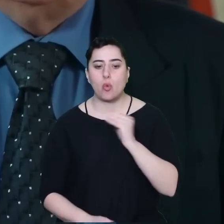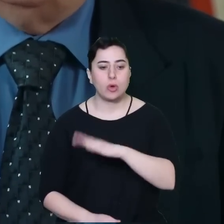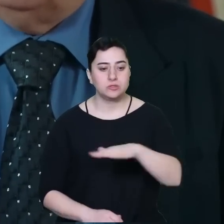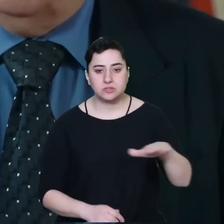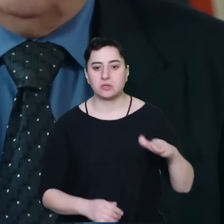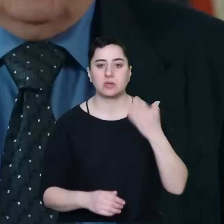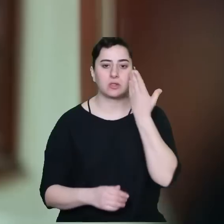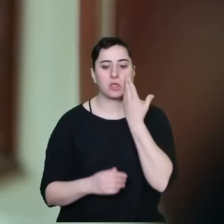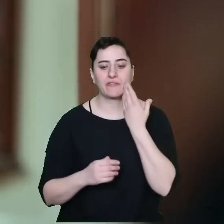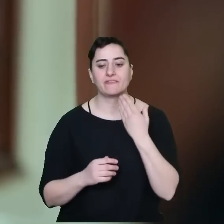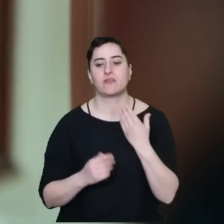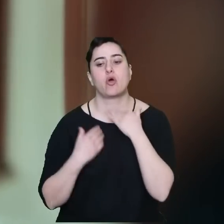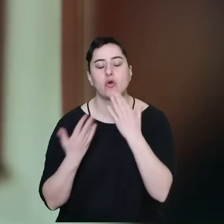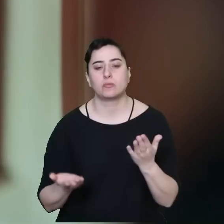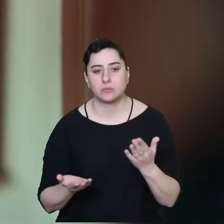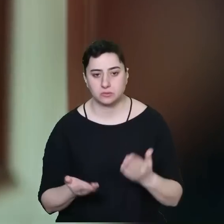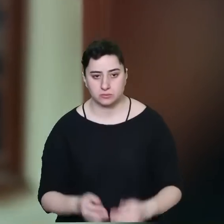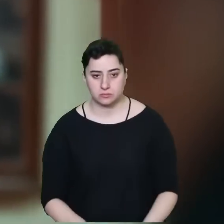Öğrencilere keyfe keder davranamayız.